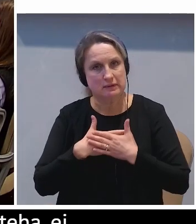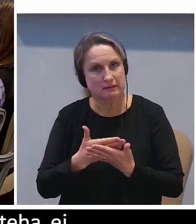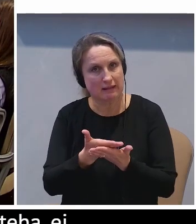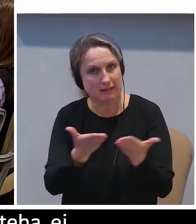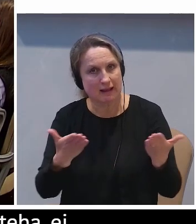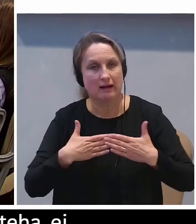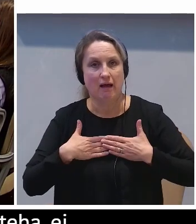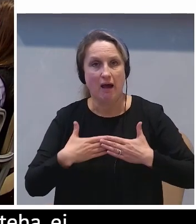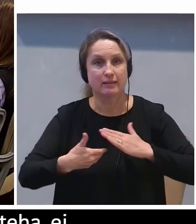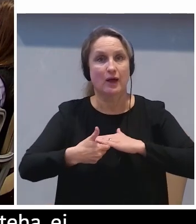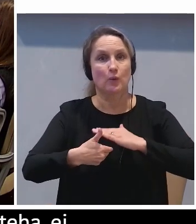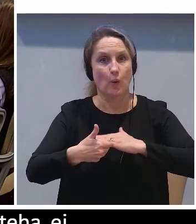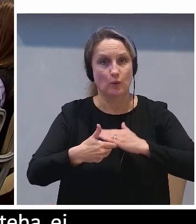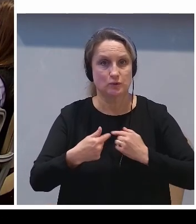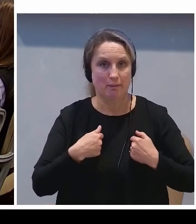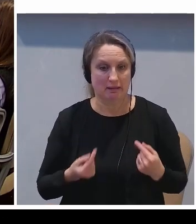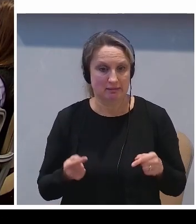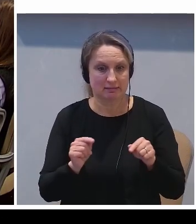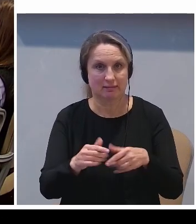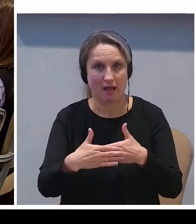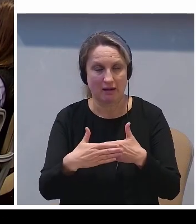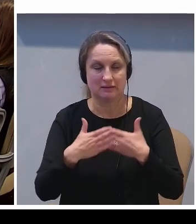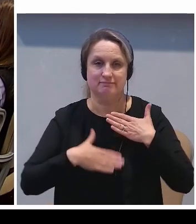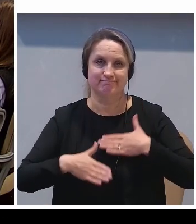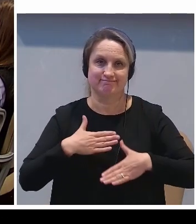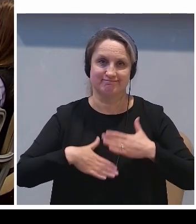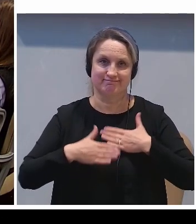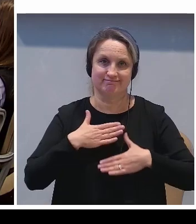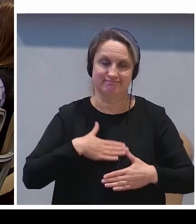et mind Tallinnasse kutsusite. Mul on rõõm siin olla.